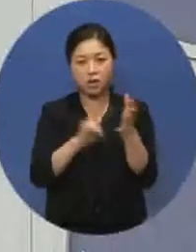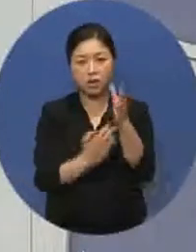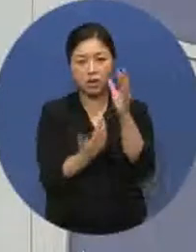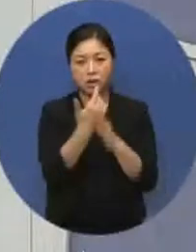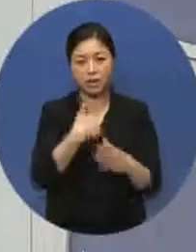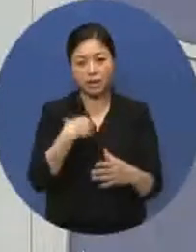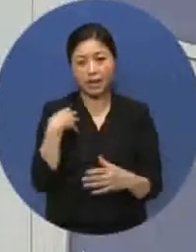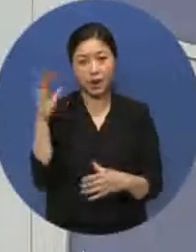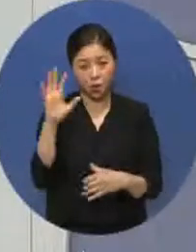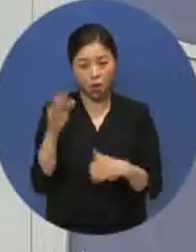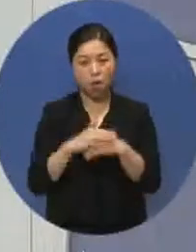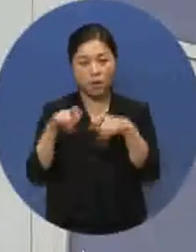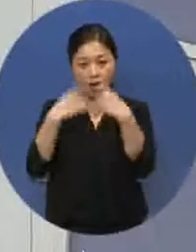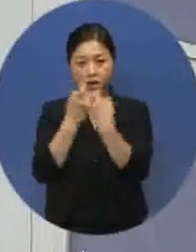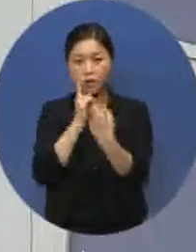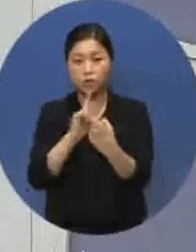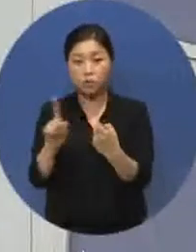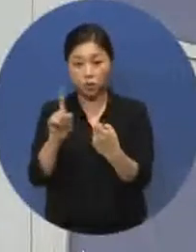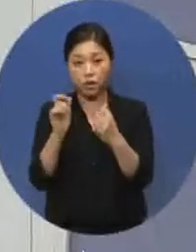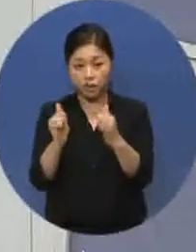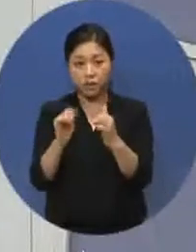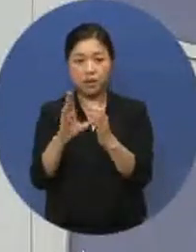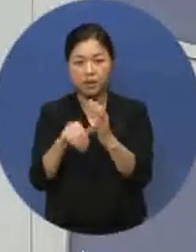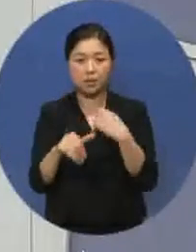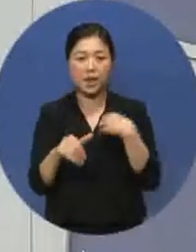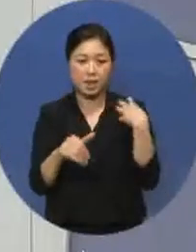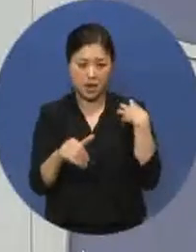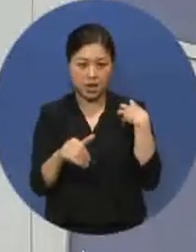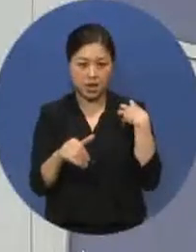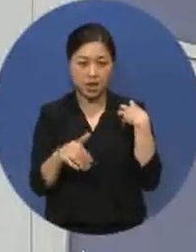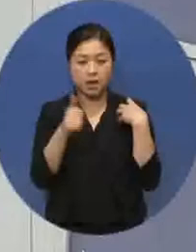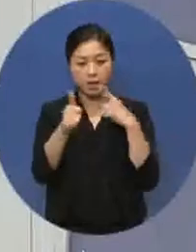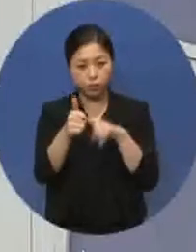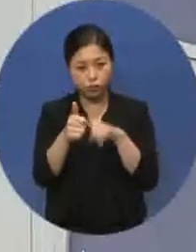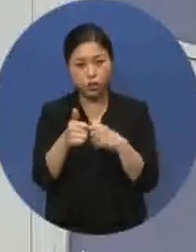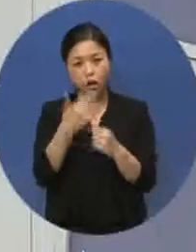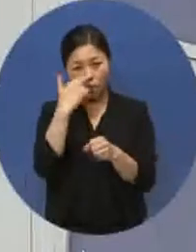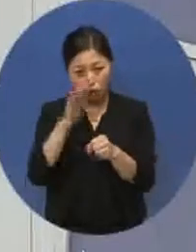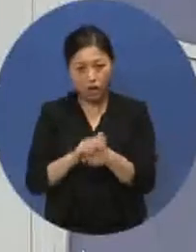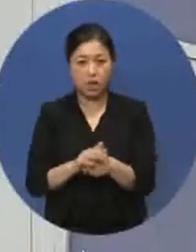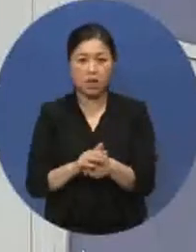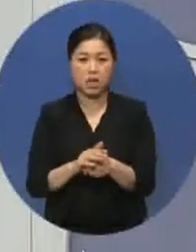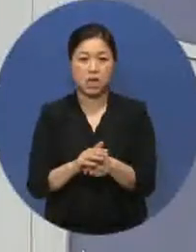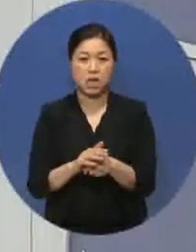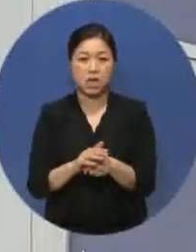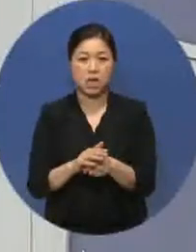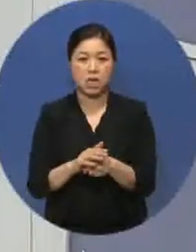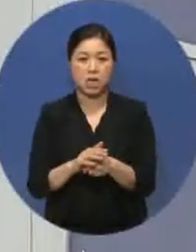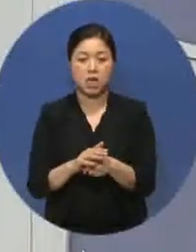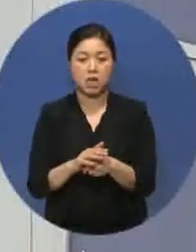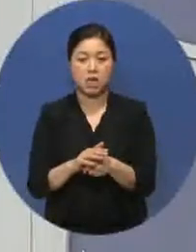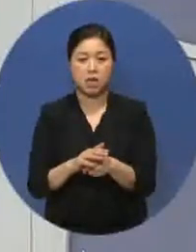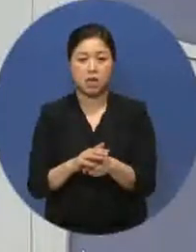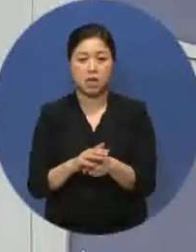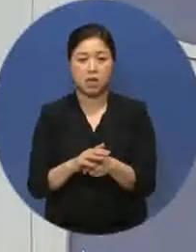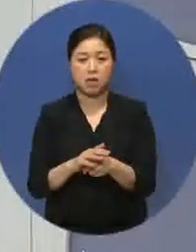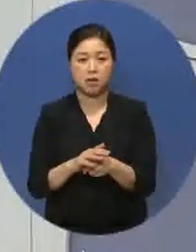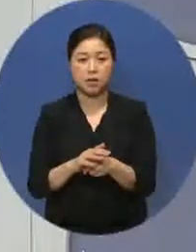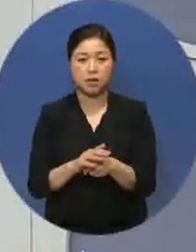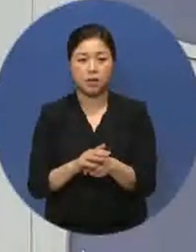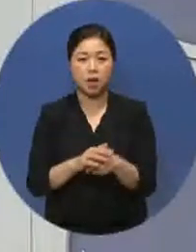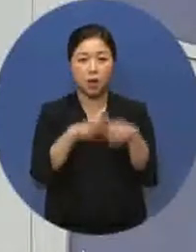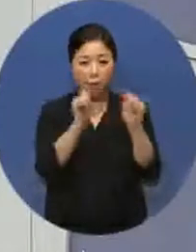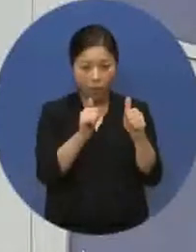민사 소송을 제가 맡아서 그 사건이 실제로 이분이 억울하게 그런 어떤 뭐